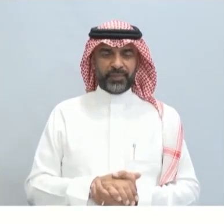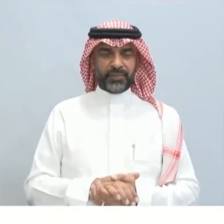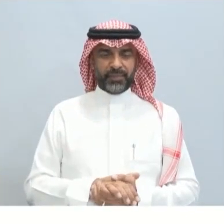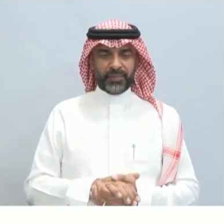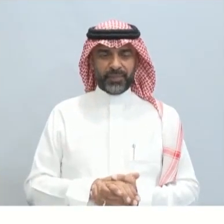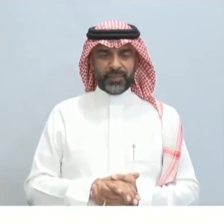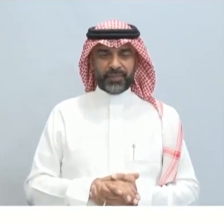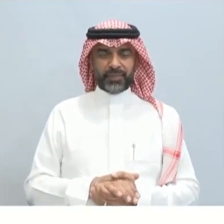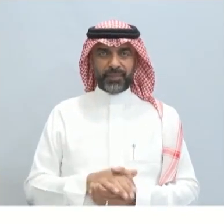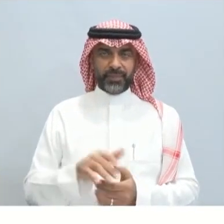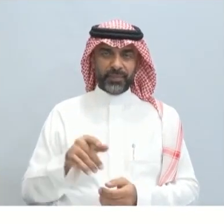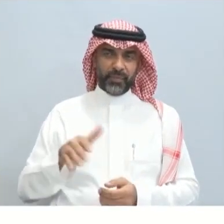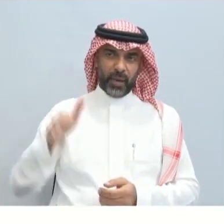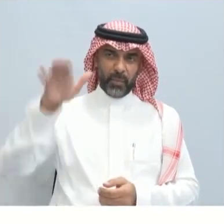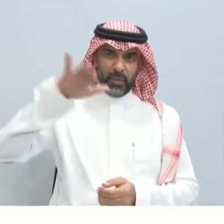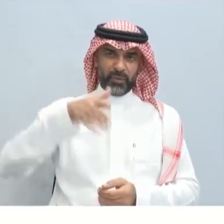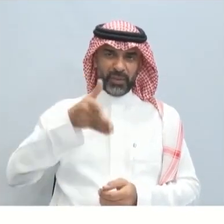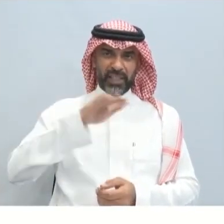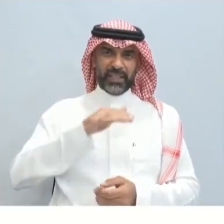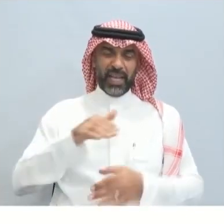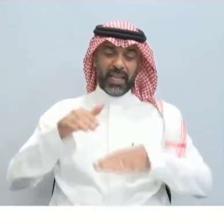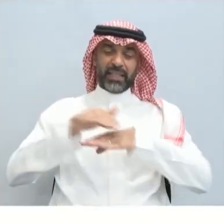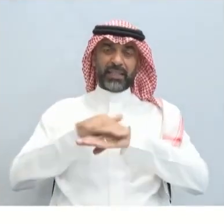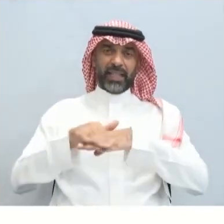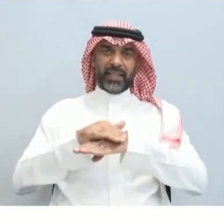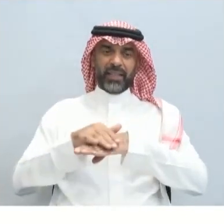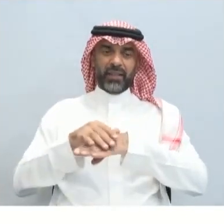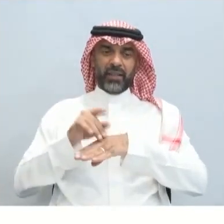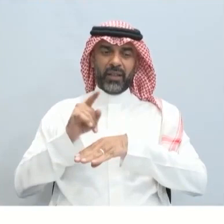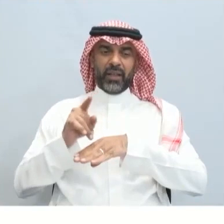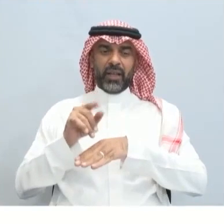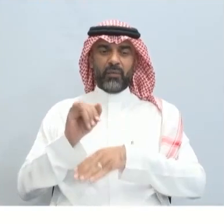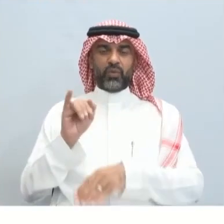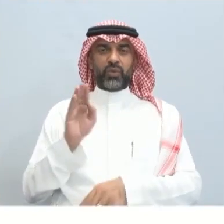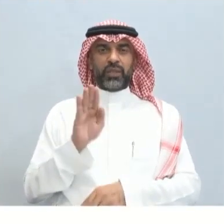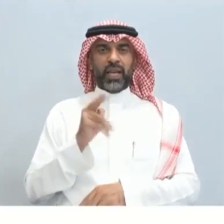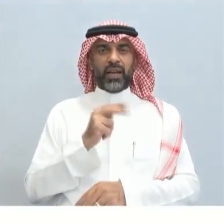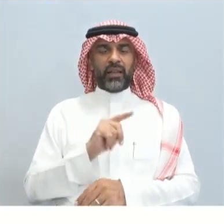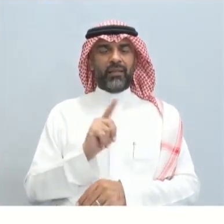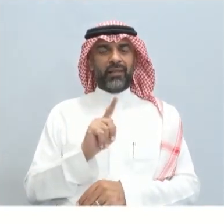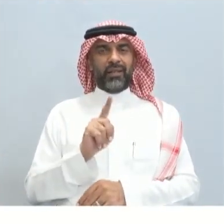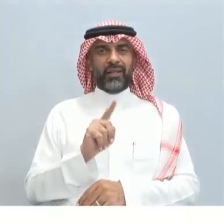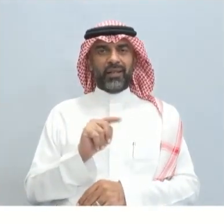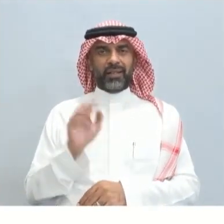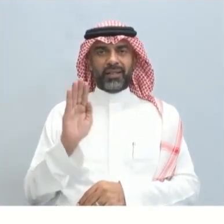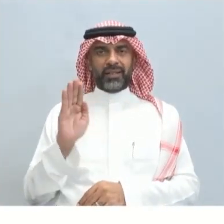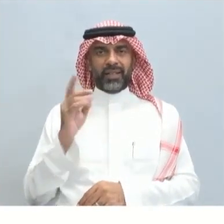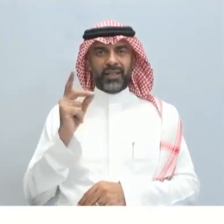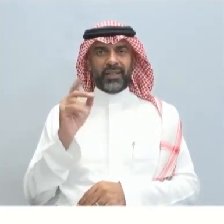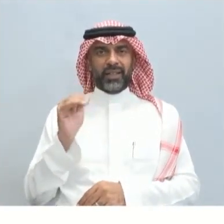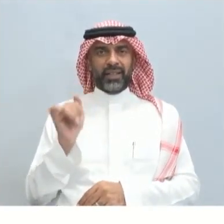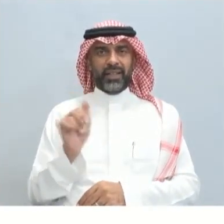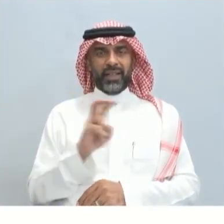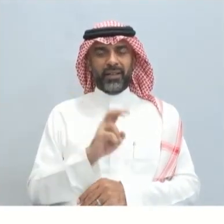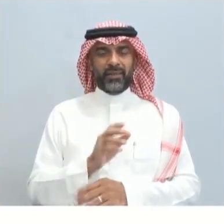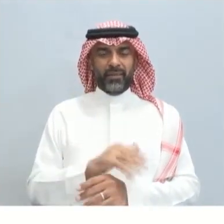صحيحه الموجات على سطح المحيط هي موجات مستعرضه احسنت هي موجات سطحيه